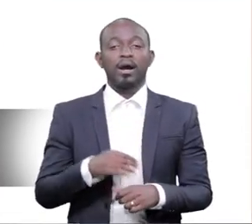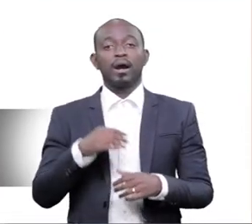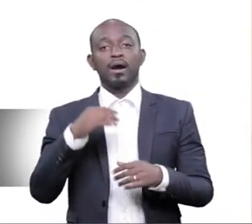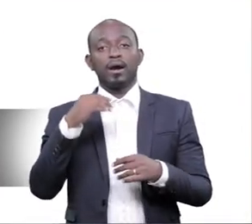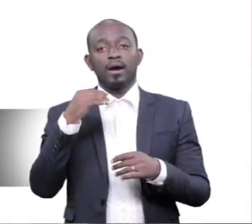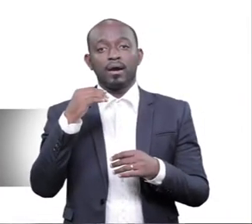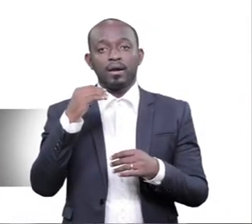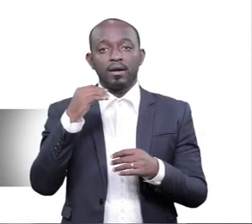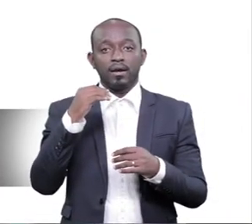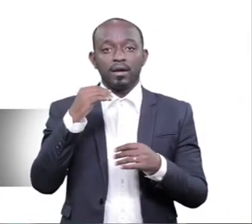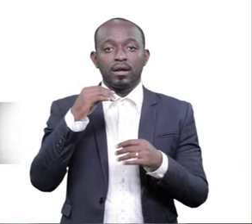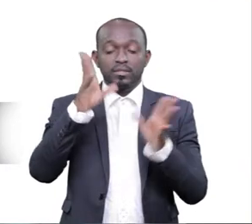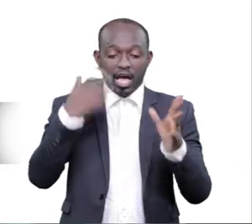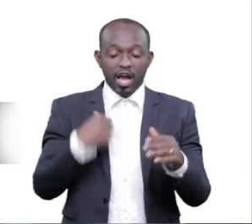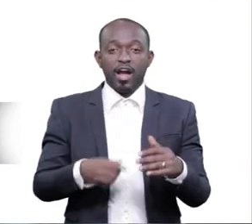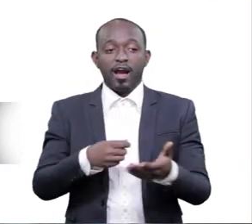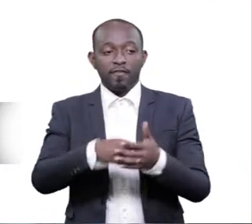nzashinga restora